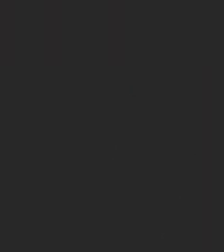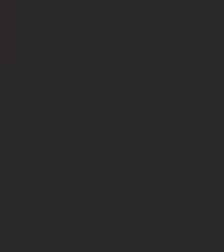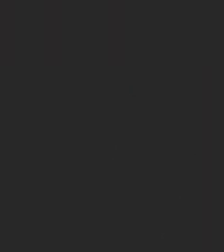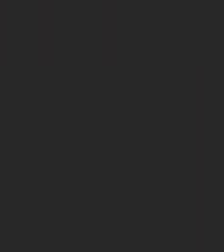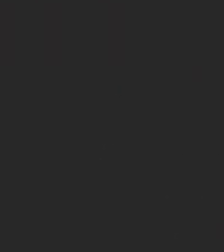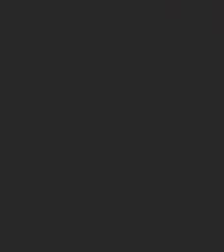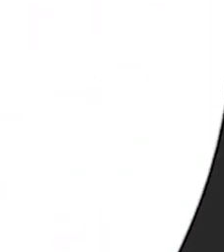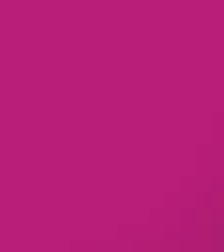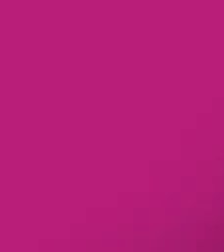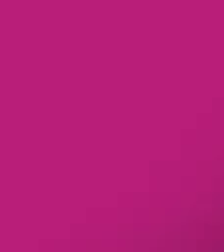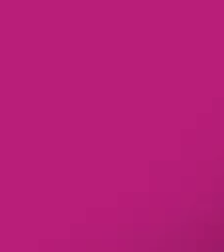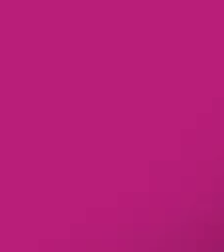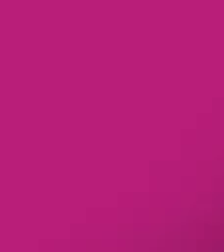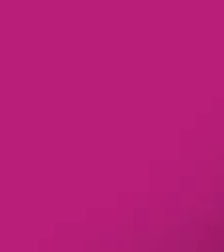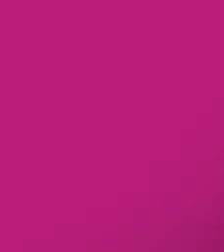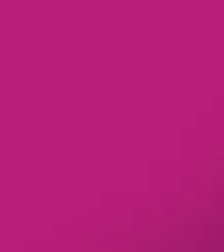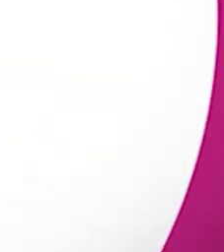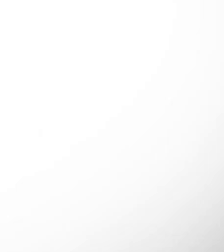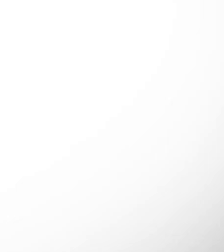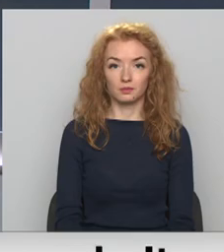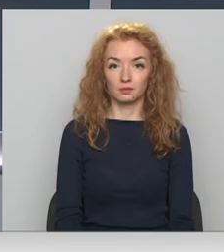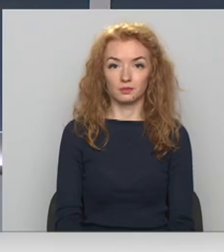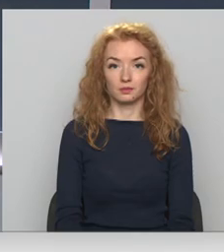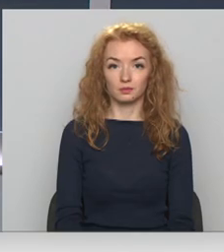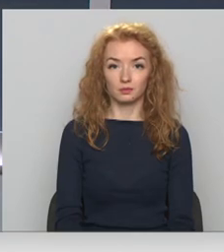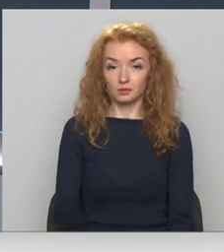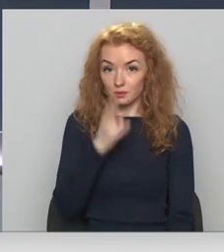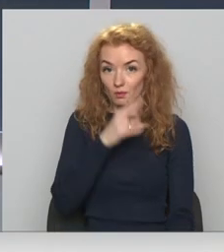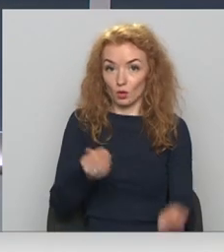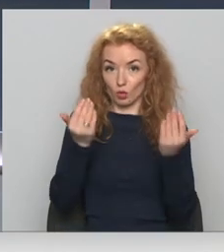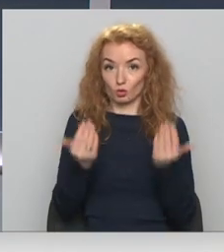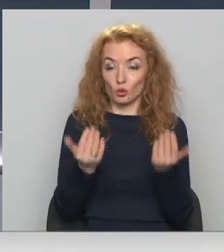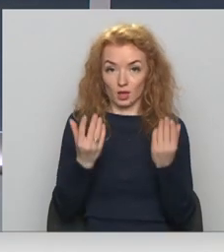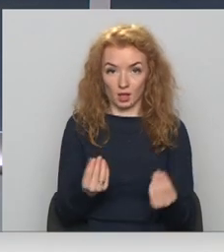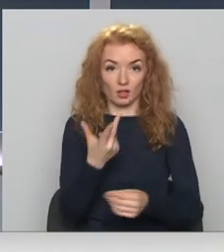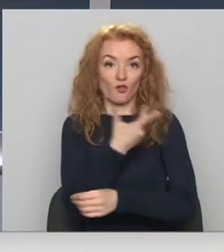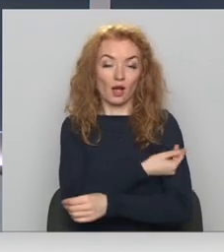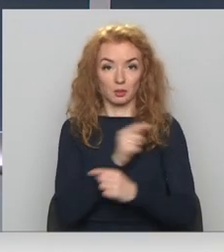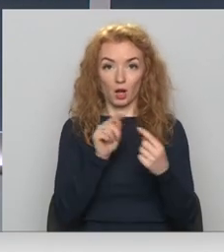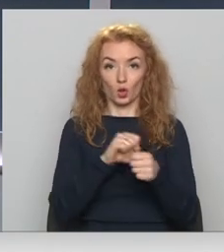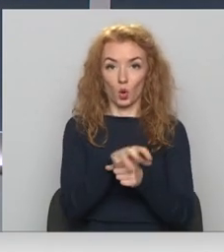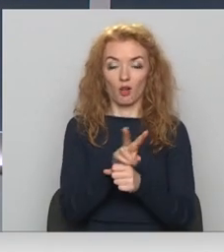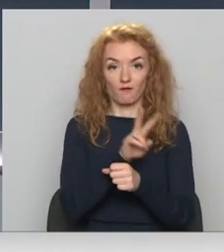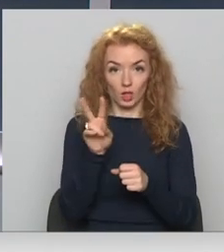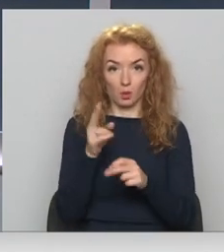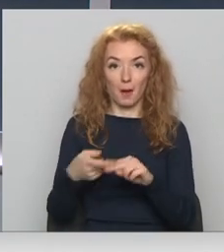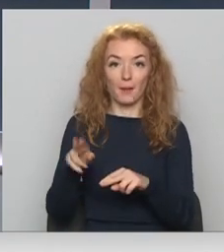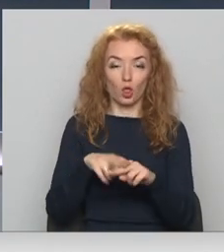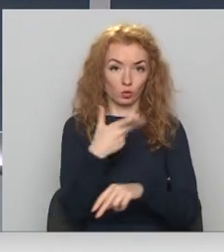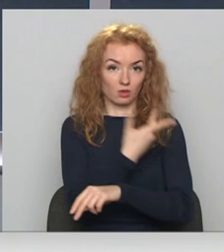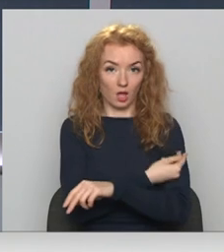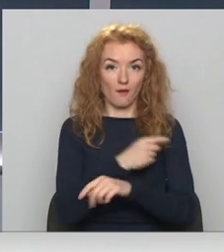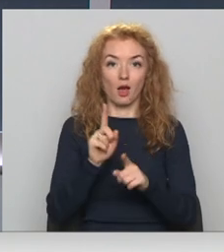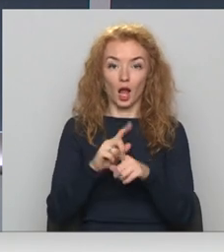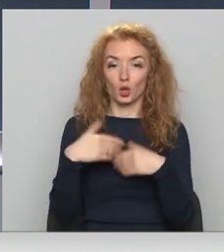Re! Viss ēters ir te! No šodienas vakcīnas pret COVID-19 papildu deva pienākas